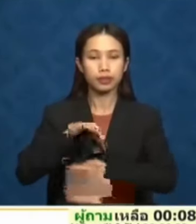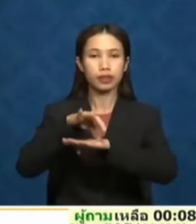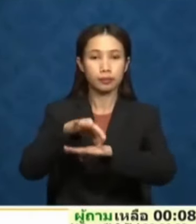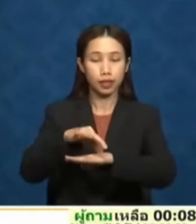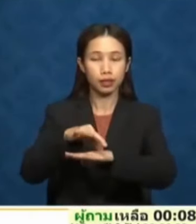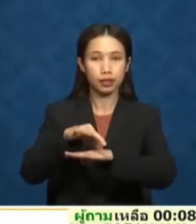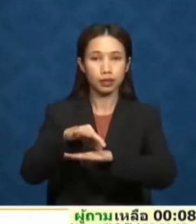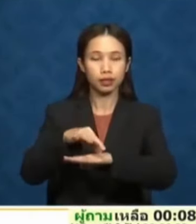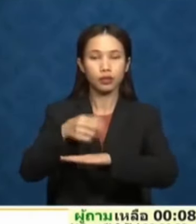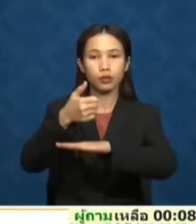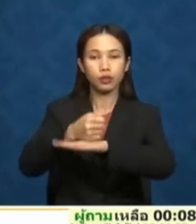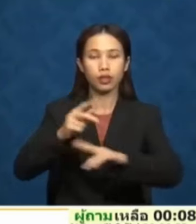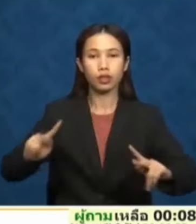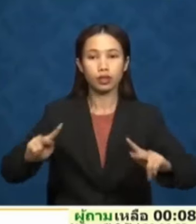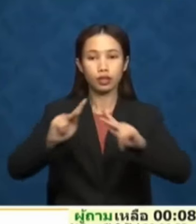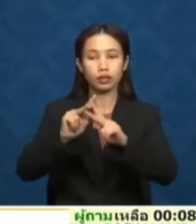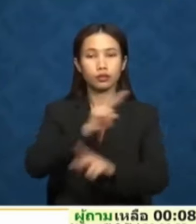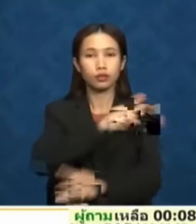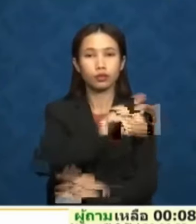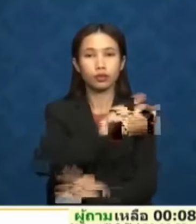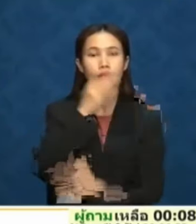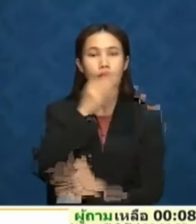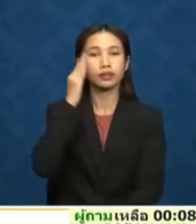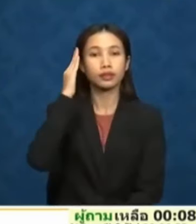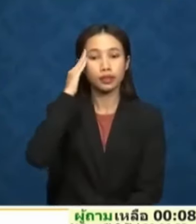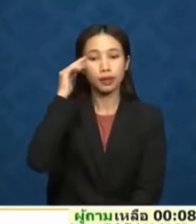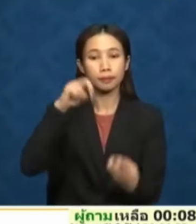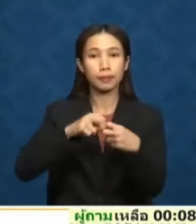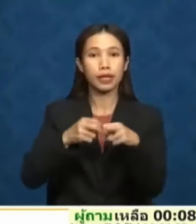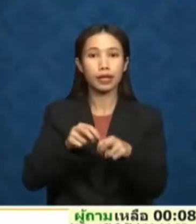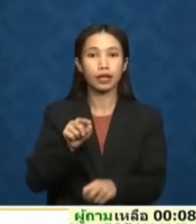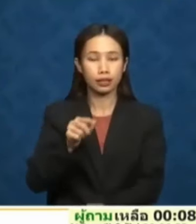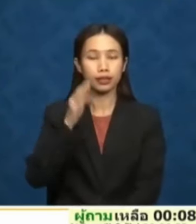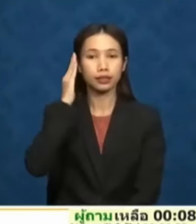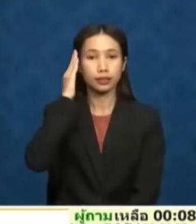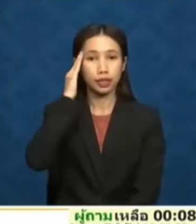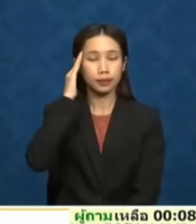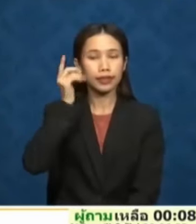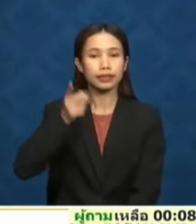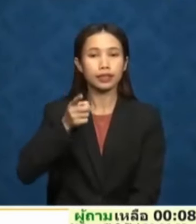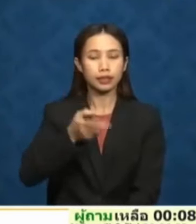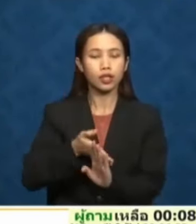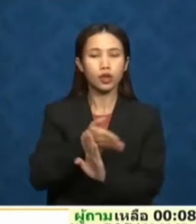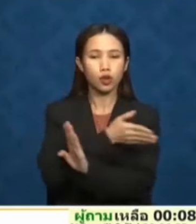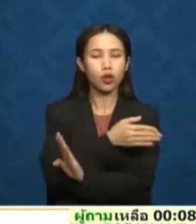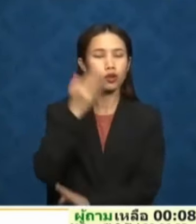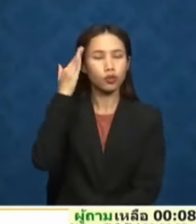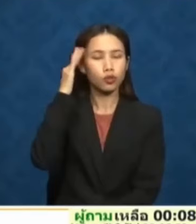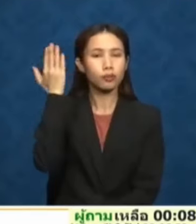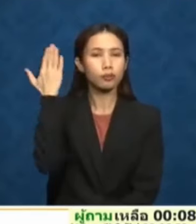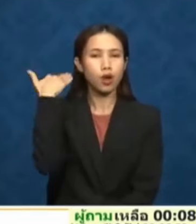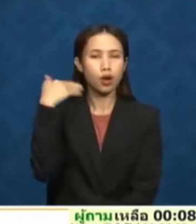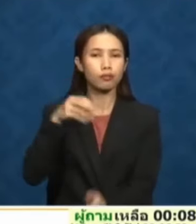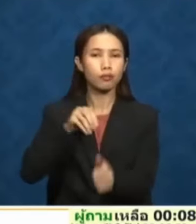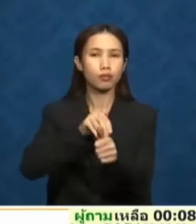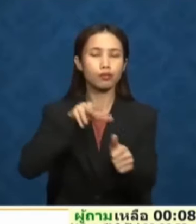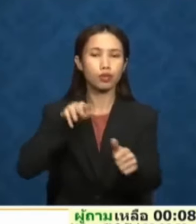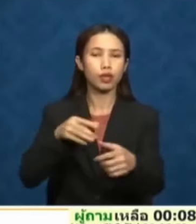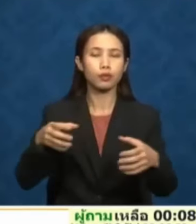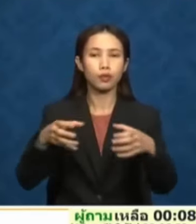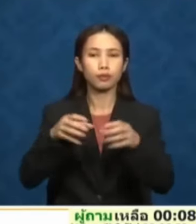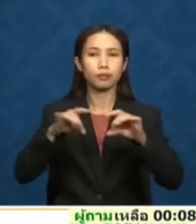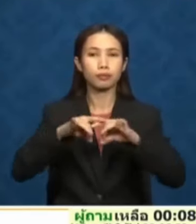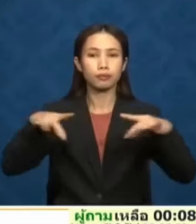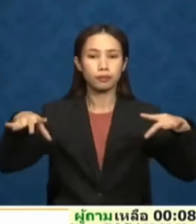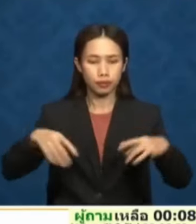รัฐมนตรีก็รับรู้รับทราบปัญหานี้จริงๆรับรู้รับทราบตั้งแต่ผมเป็นผู้นำฝ่ายค้านนะครับก็ทำเรื่องนี้มา